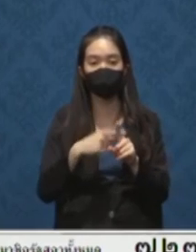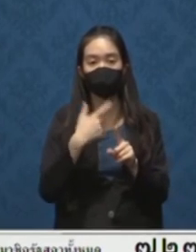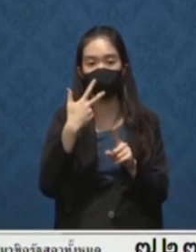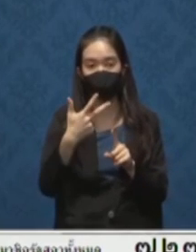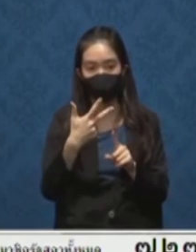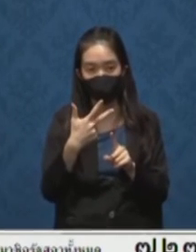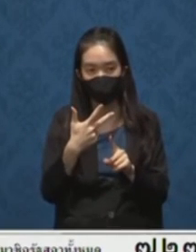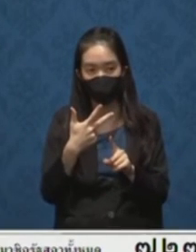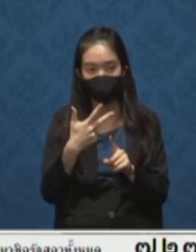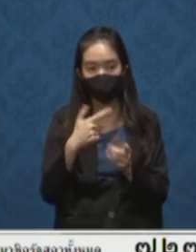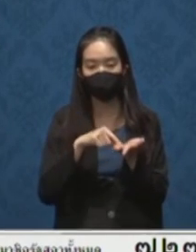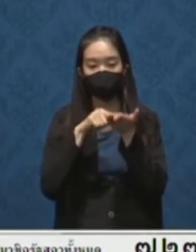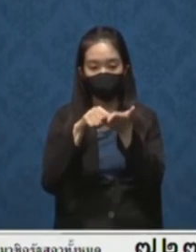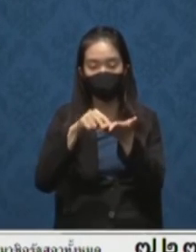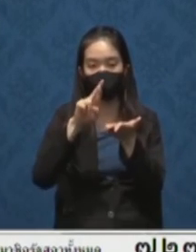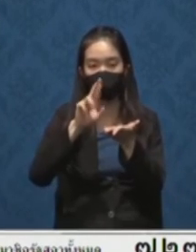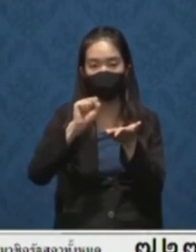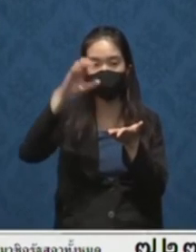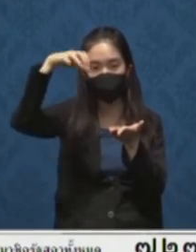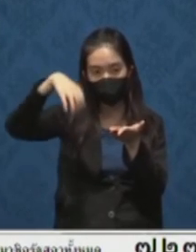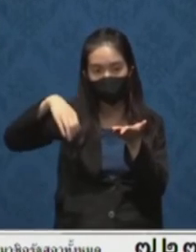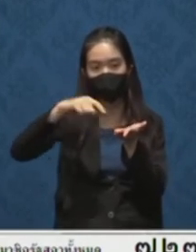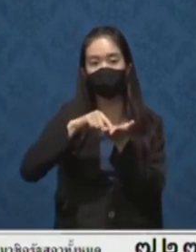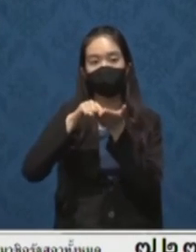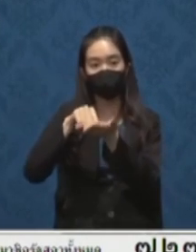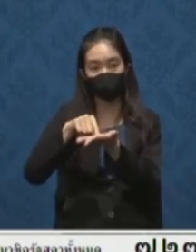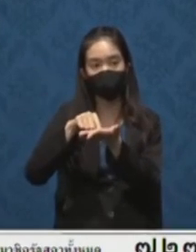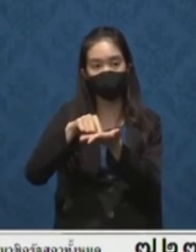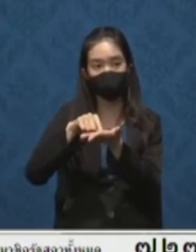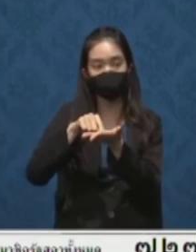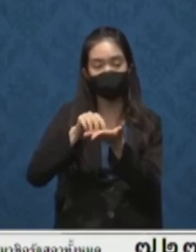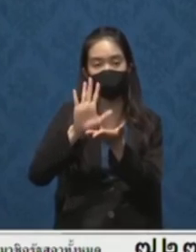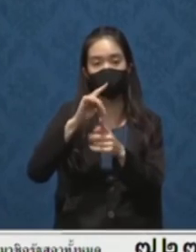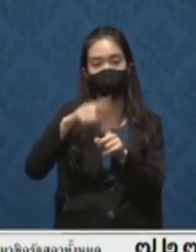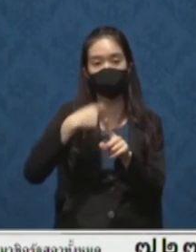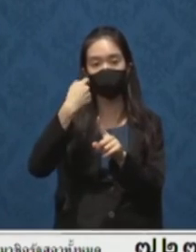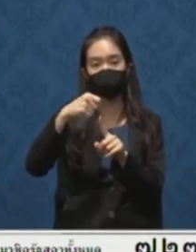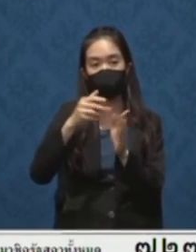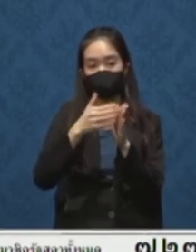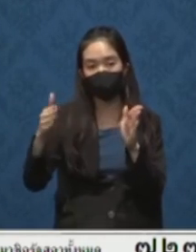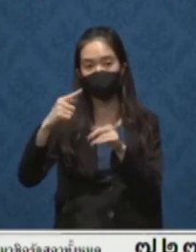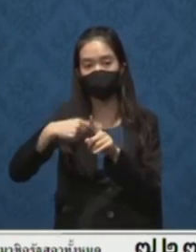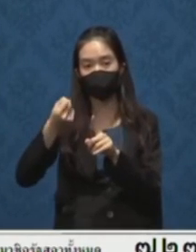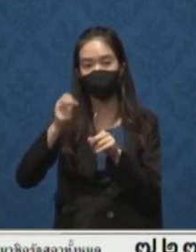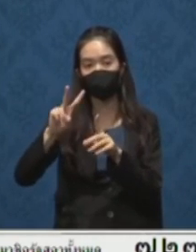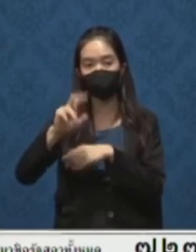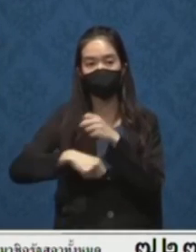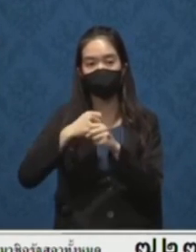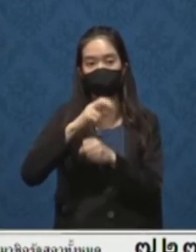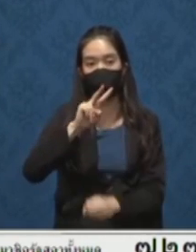มารายงานต่อรฐษภานี้การรายงานฉบับตุราคม ถึงทันวาคม 2565